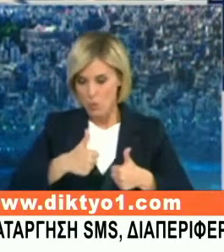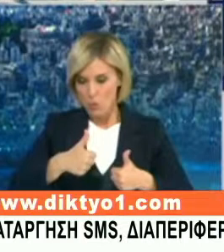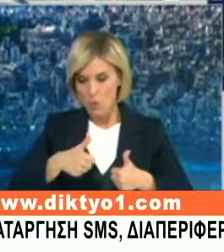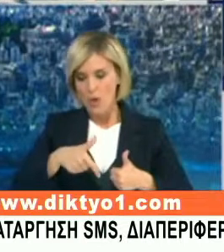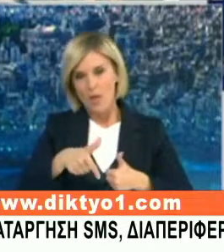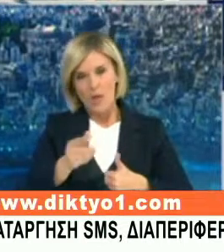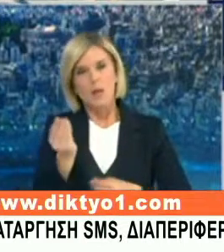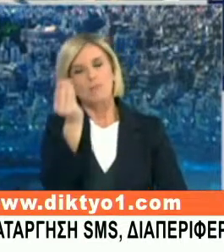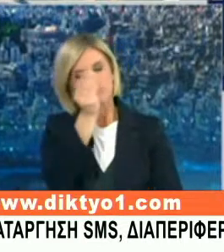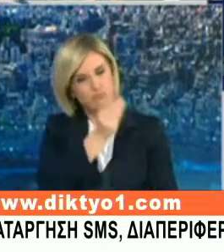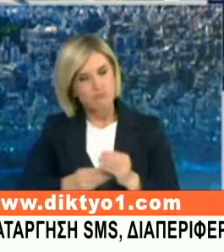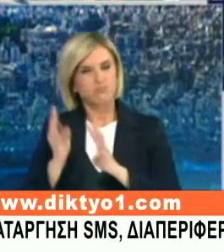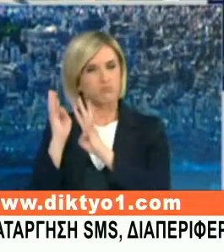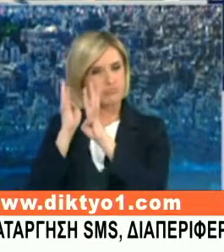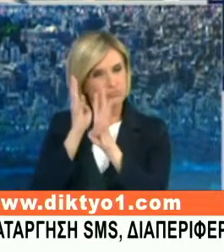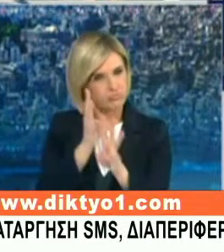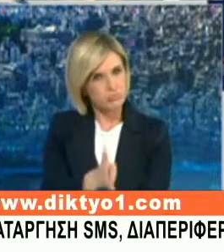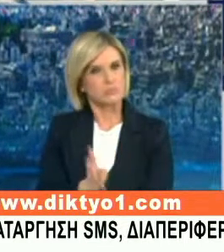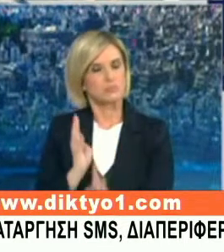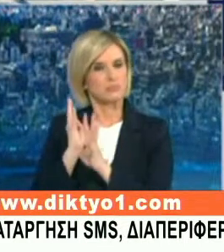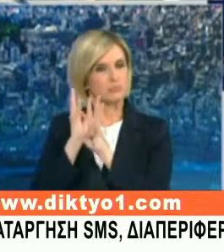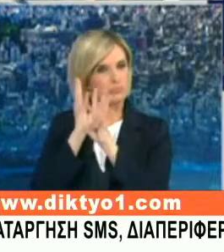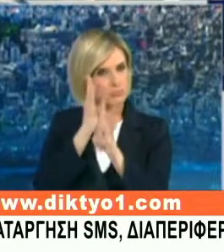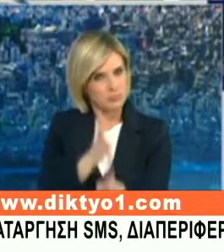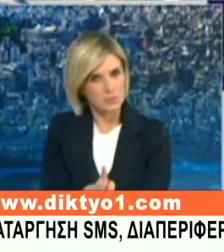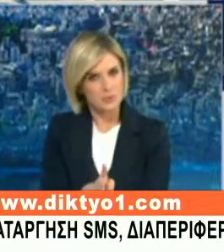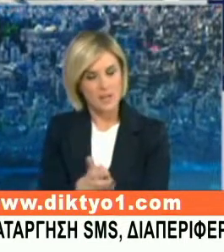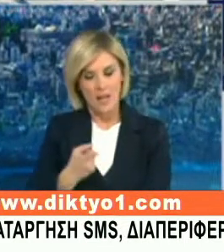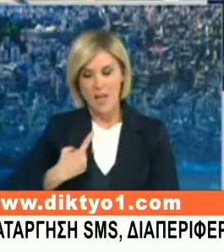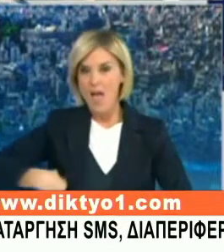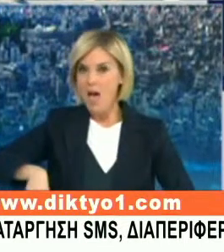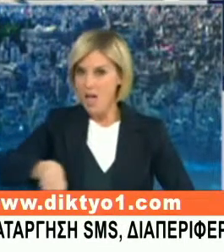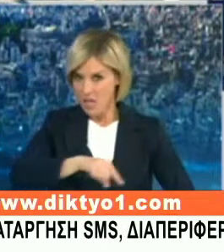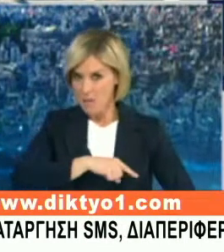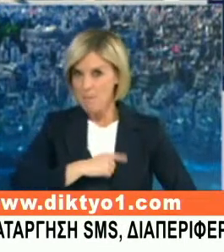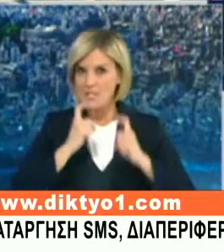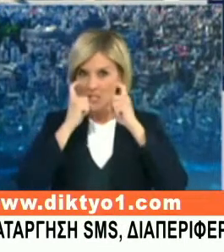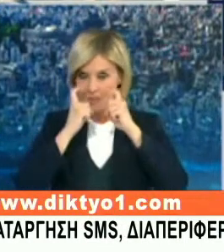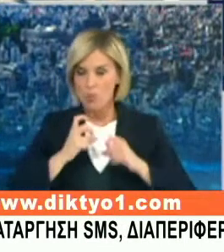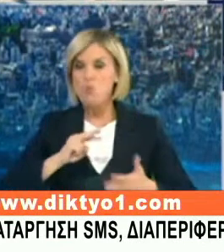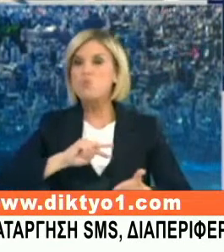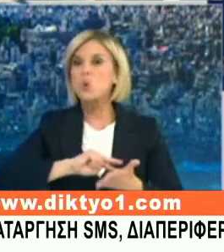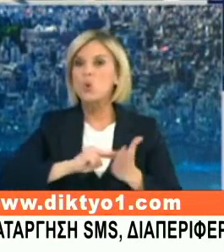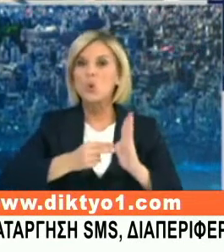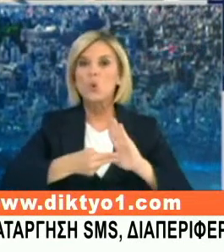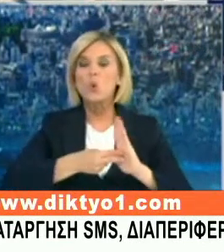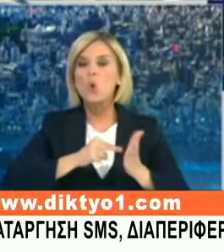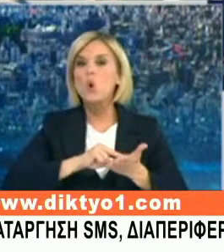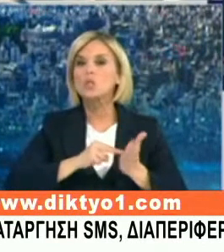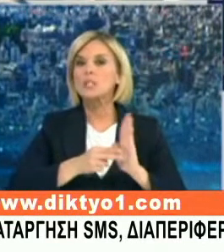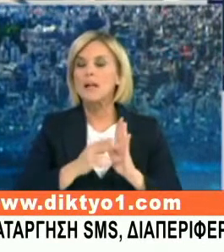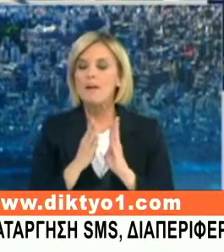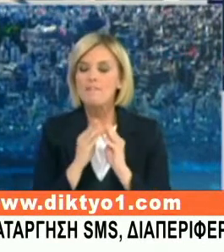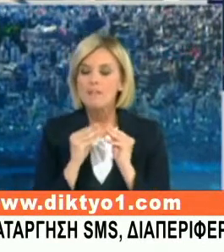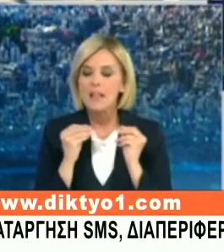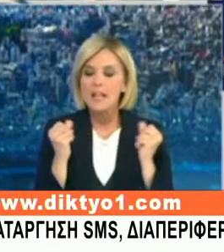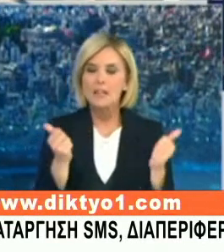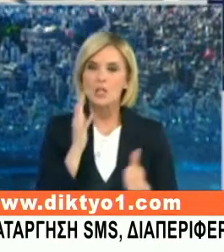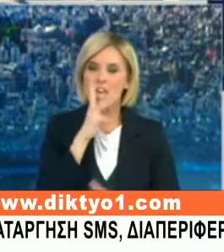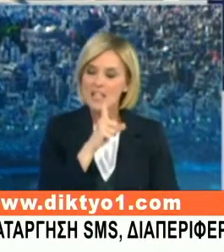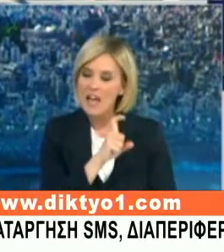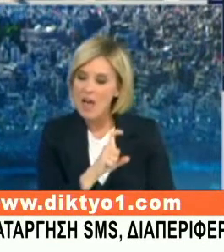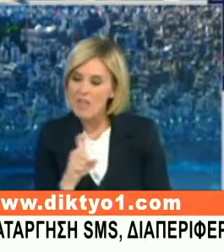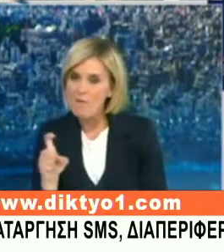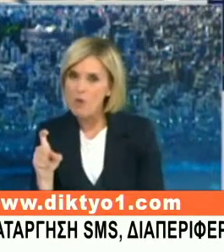μαζικό τρόπο οι τουριστικές ροές, έχουμε χρέος όλοι μας να είμαστε πολύ προσεκτικοί, ώστε να βελτιώνουμε κάθε εβδομάδα